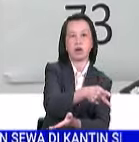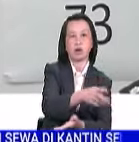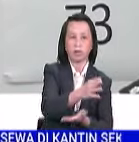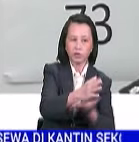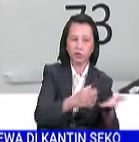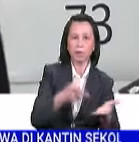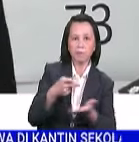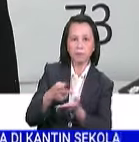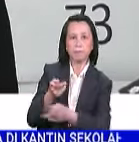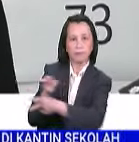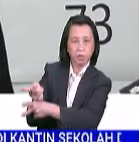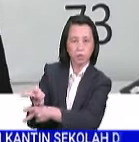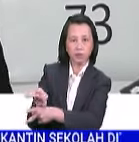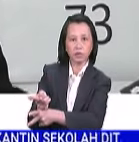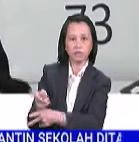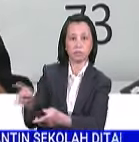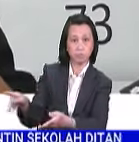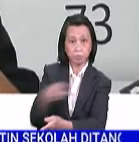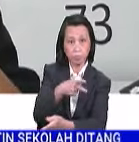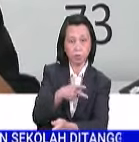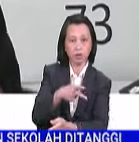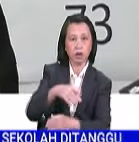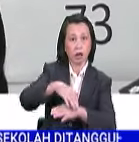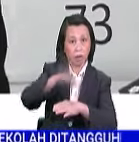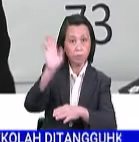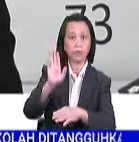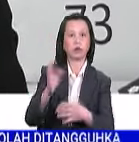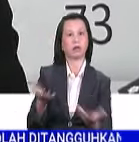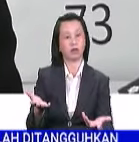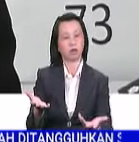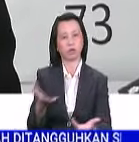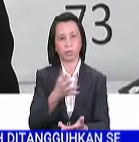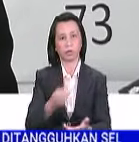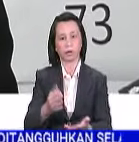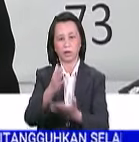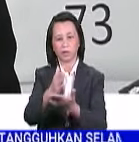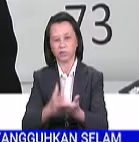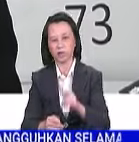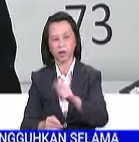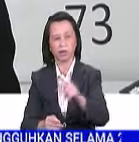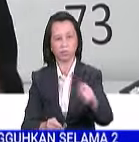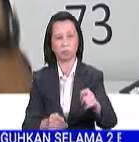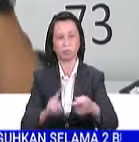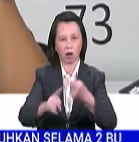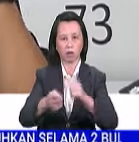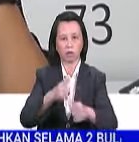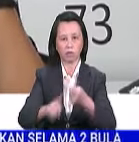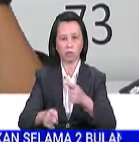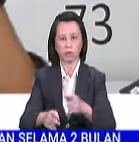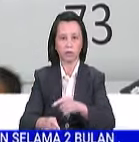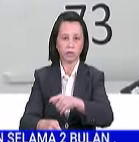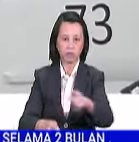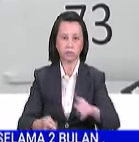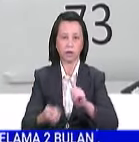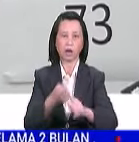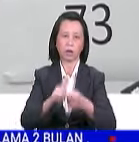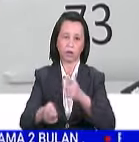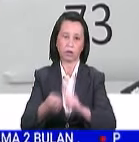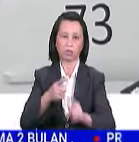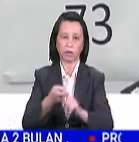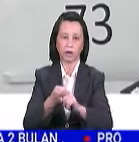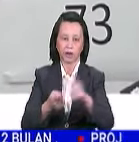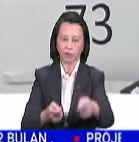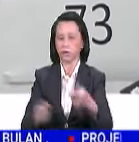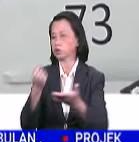bayaran yang lebih lah, pulangan yang lebih. Dan setengah itu because of the kawan. So